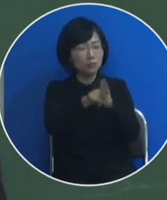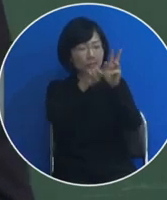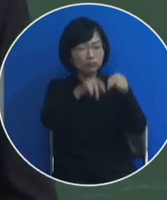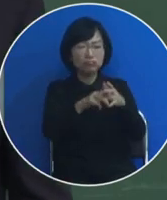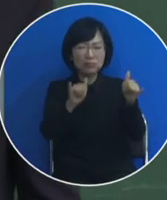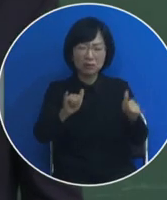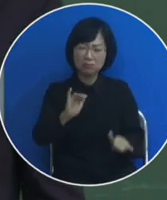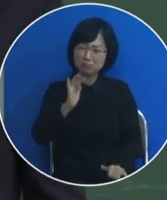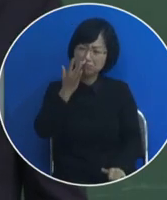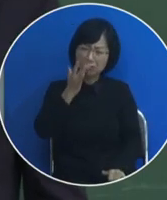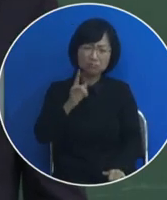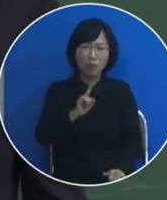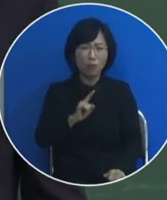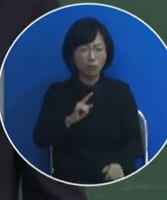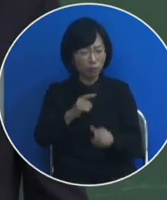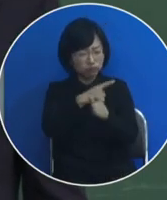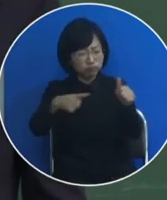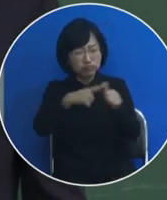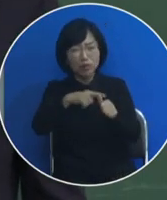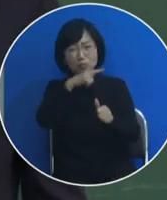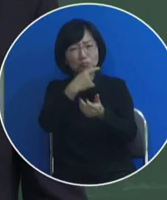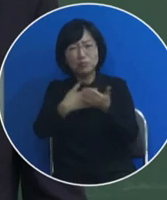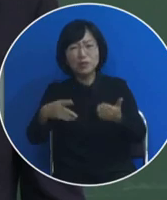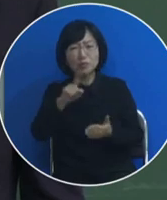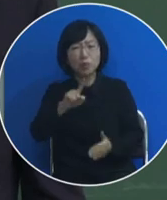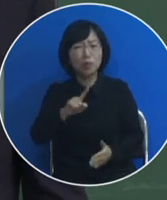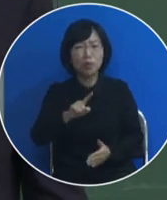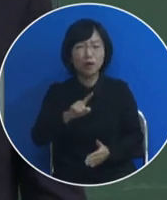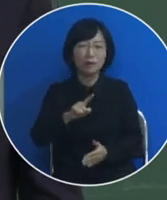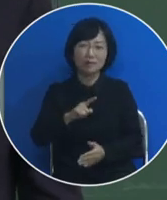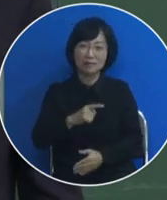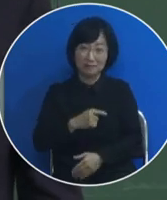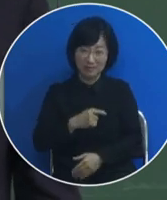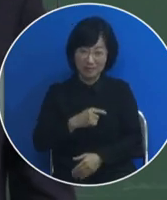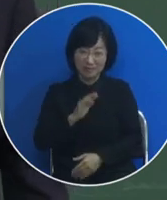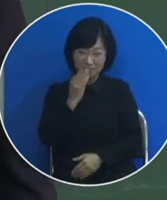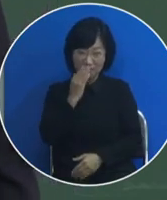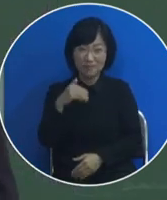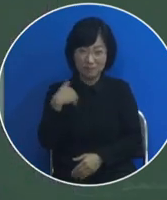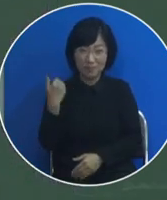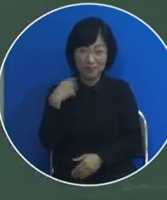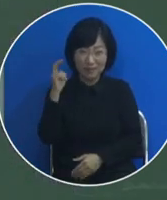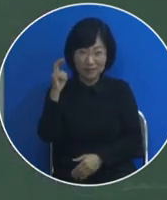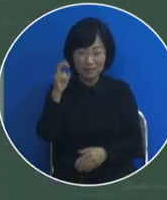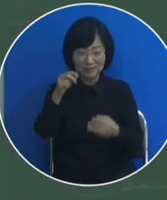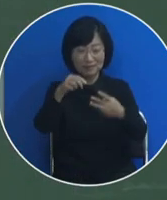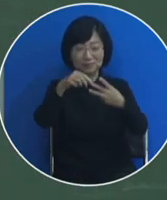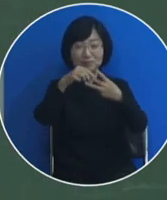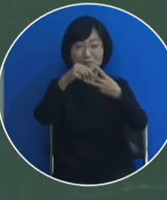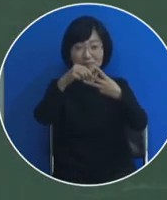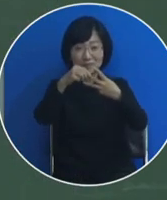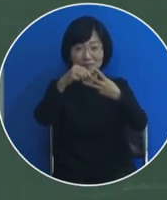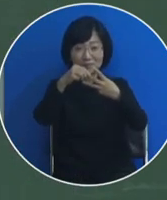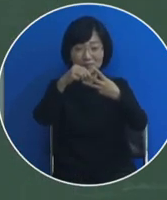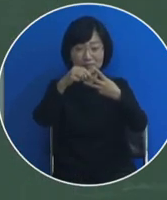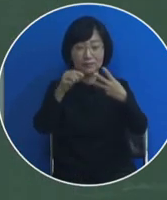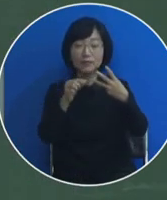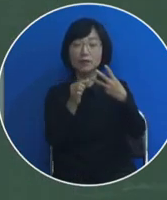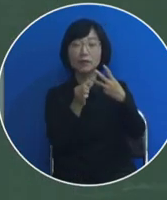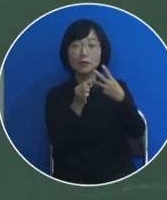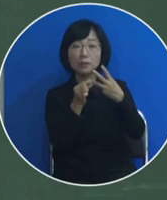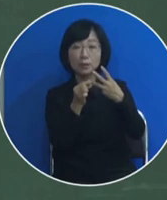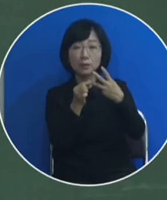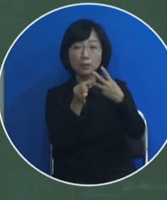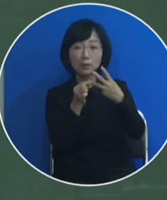Blood?" 뭐 백정이냐? 뭐냐? What do you think about it? You're talking some kind of blood? 그러겠죠. That's what they'll probably think. 그런데 성경은 신자도